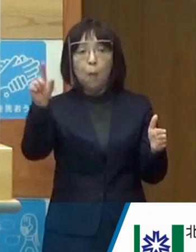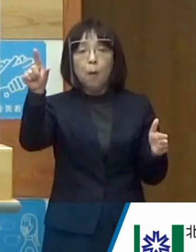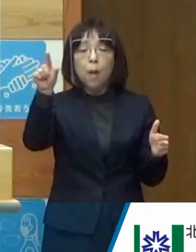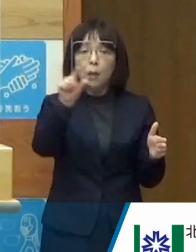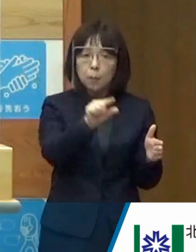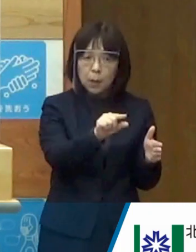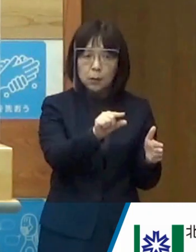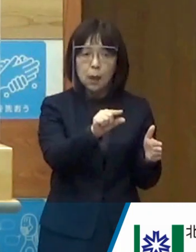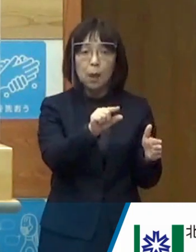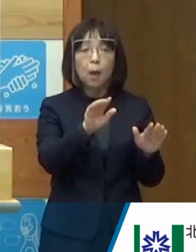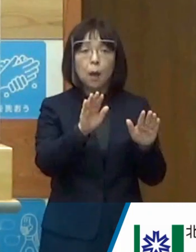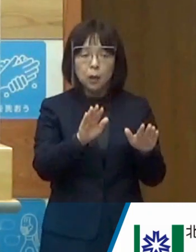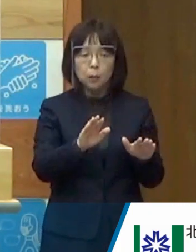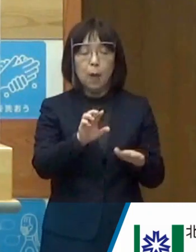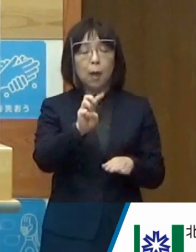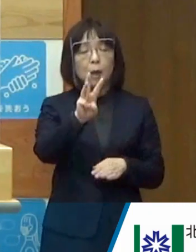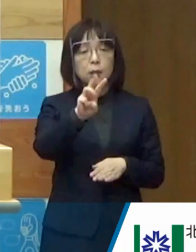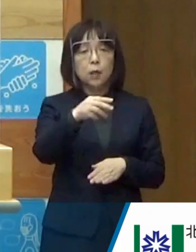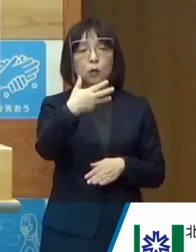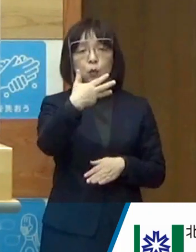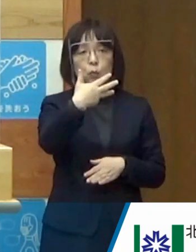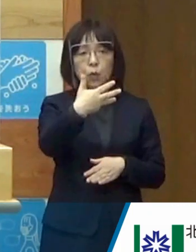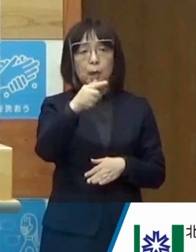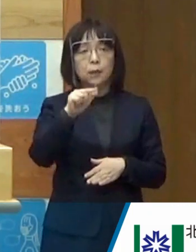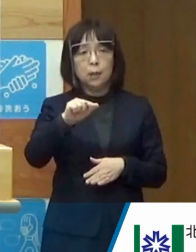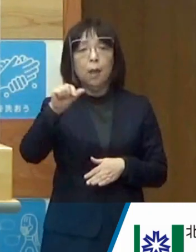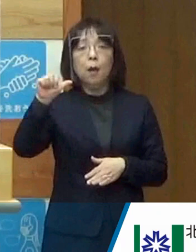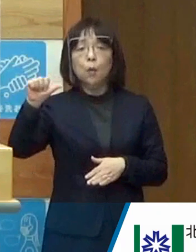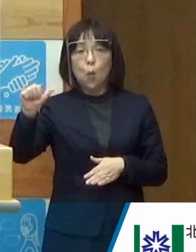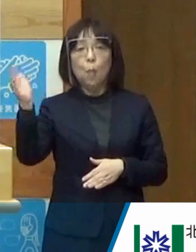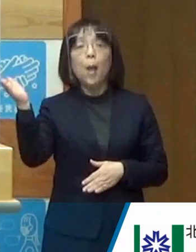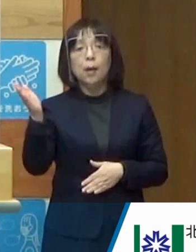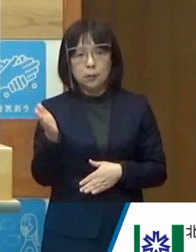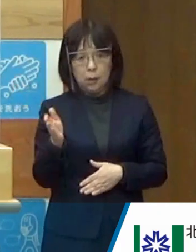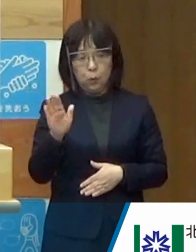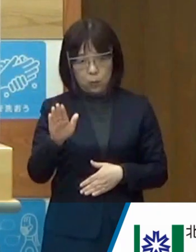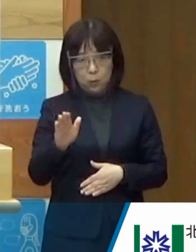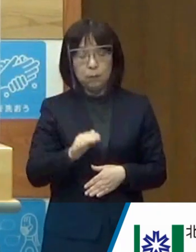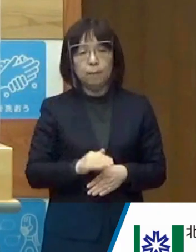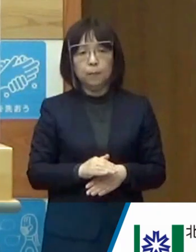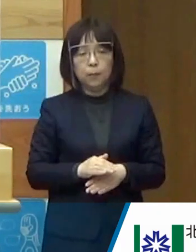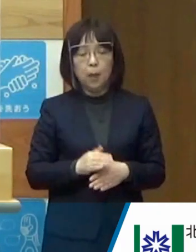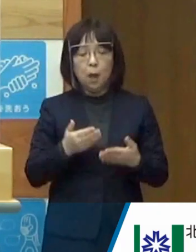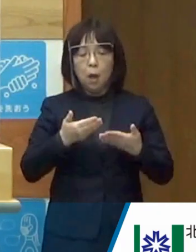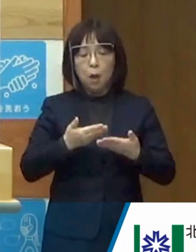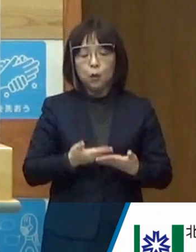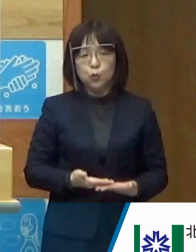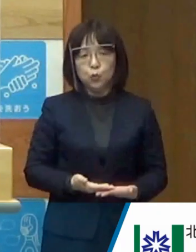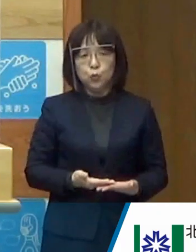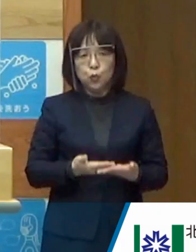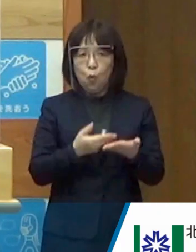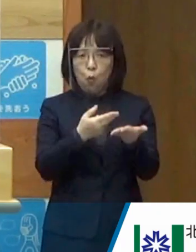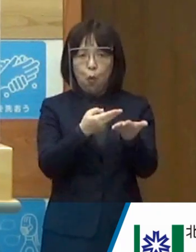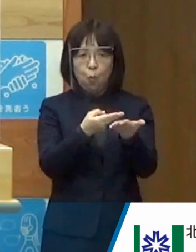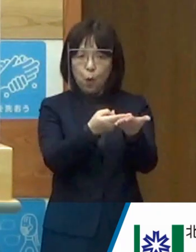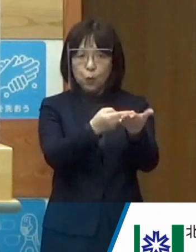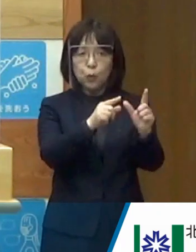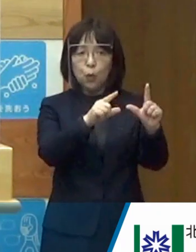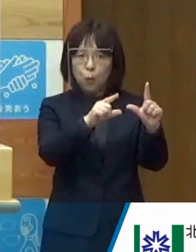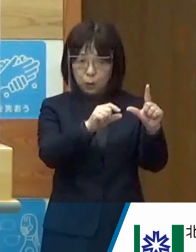、現在 38.5% となっています。また重症病床使用率については